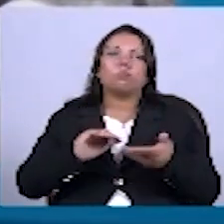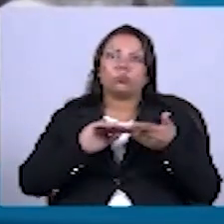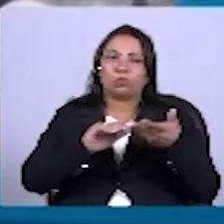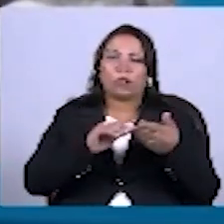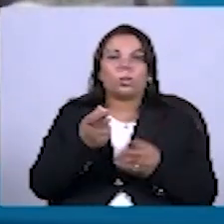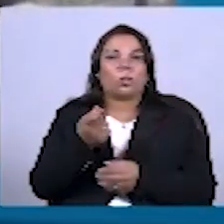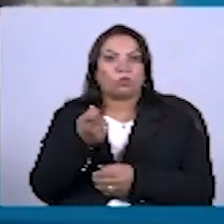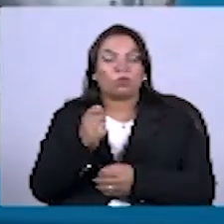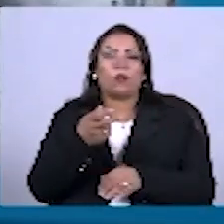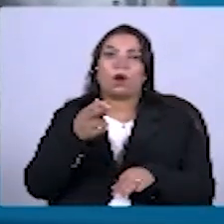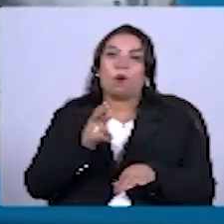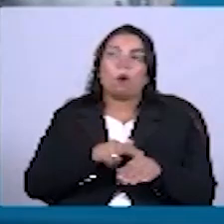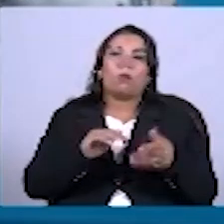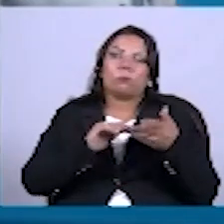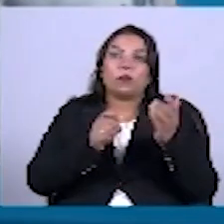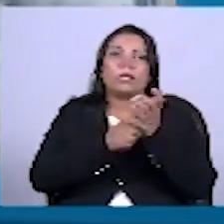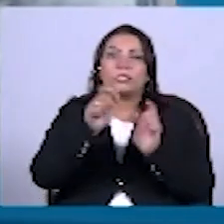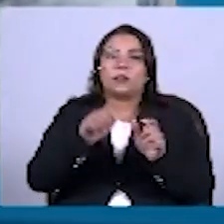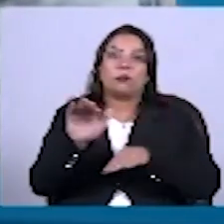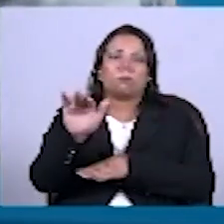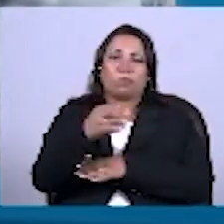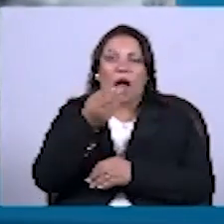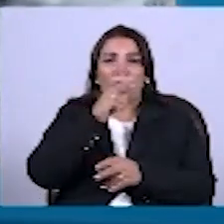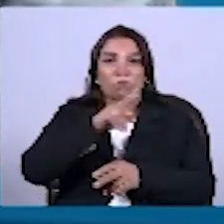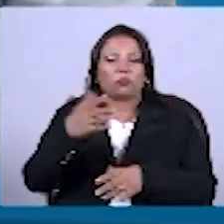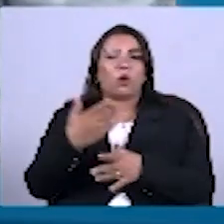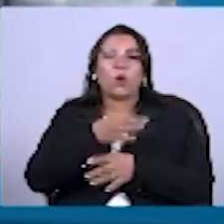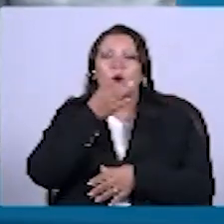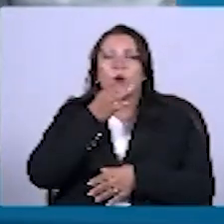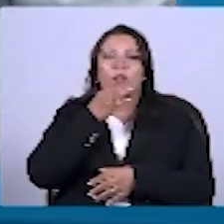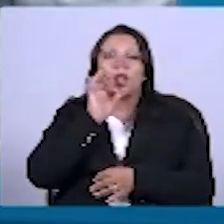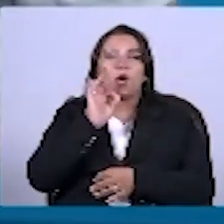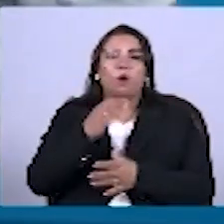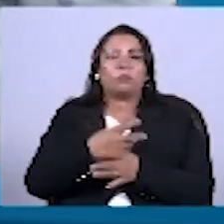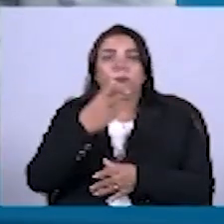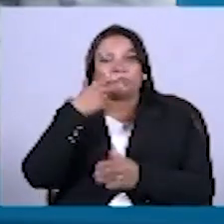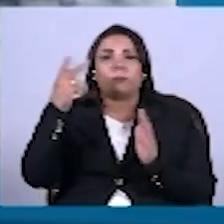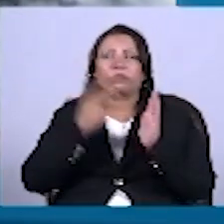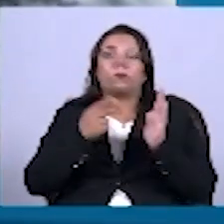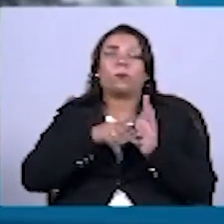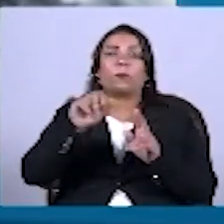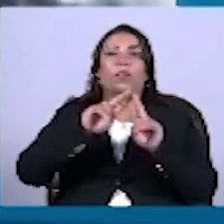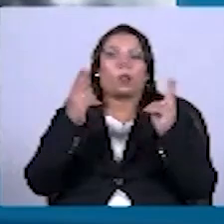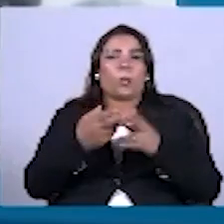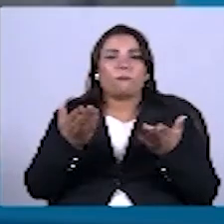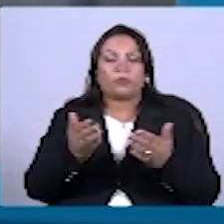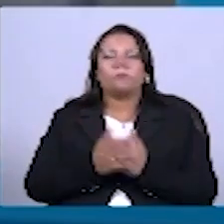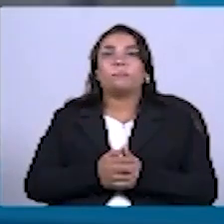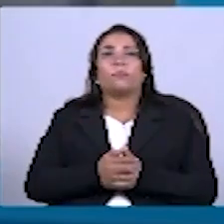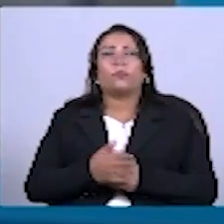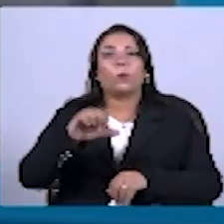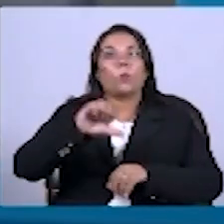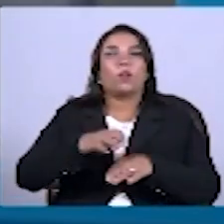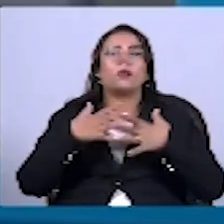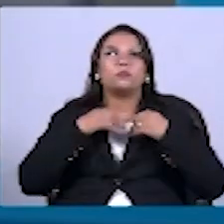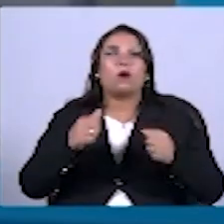الاقتصاديه او المساعدات الانسانيه قليله جدا بشهاده التقارير الدوليه الوضع